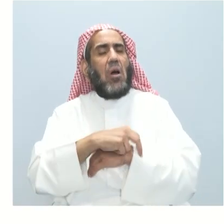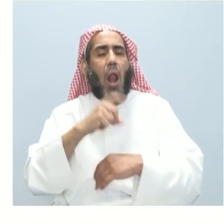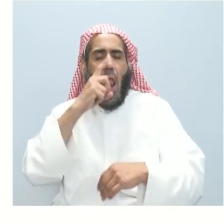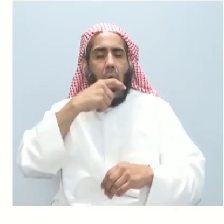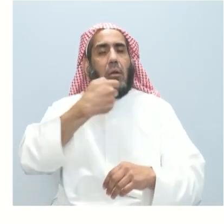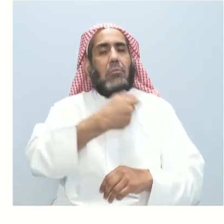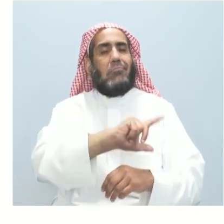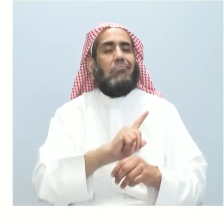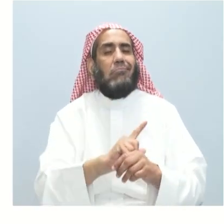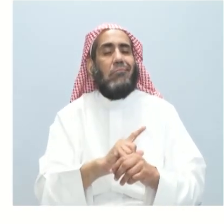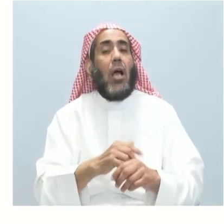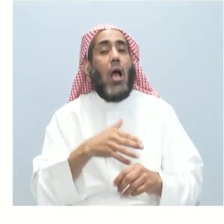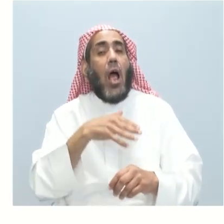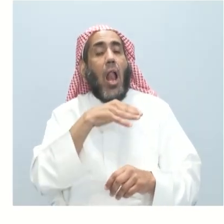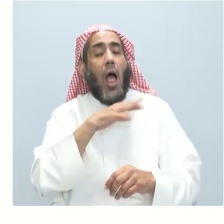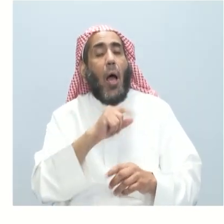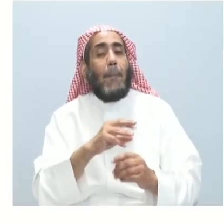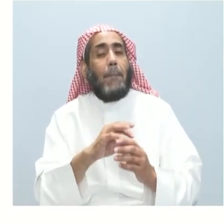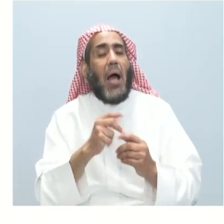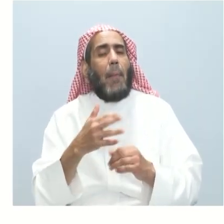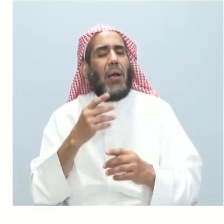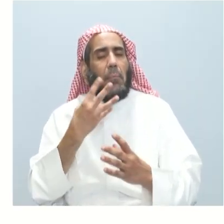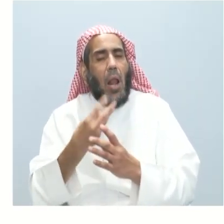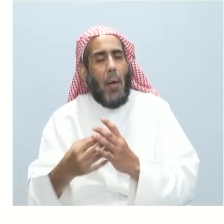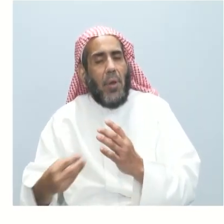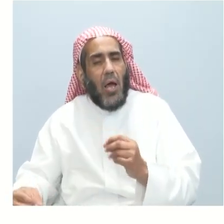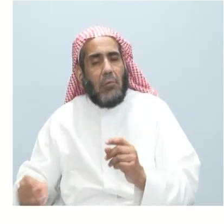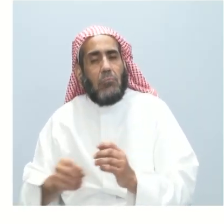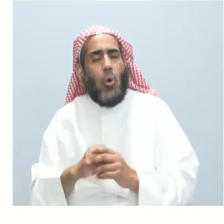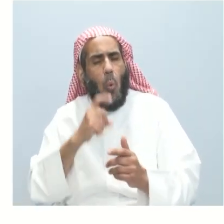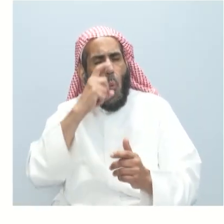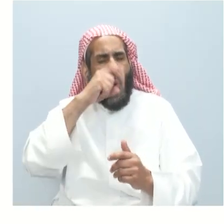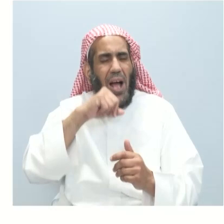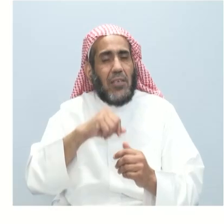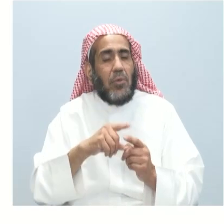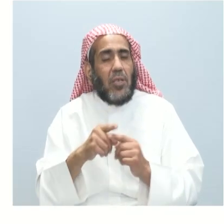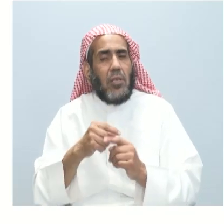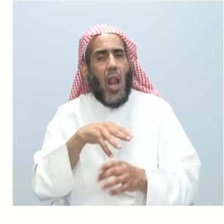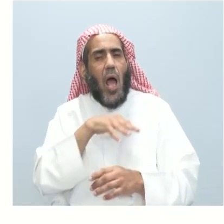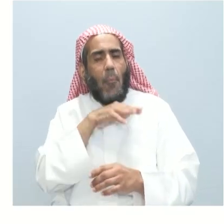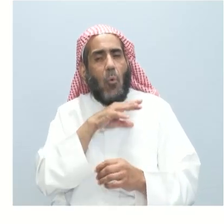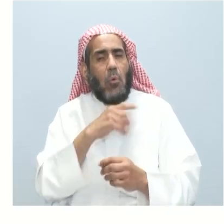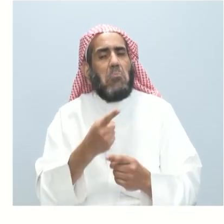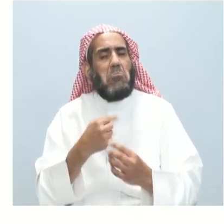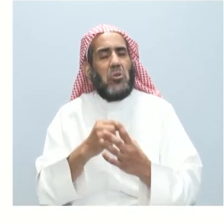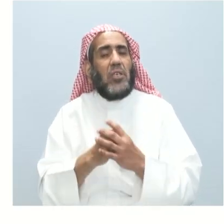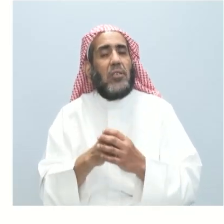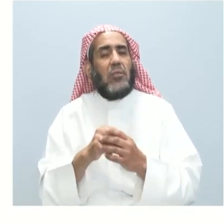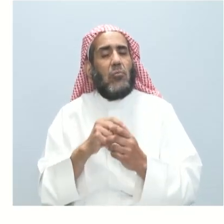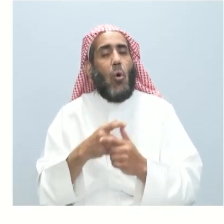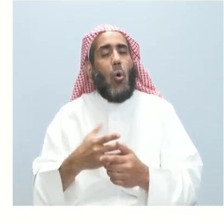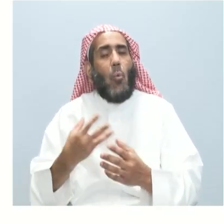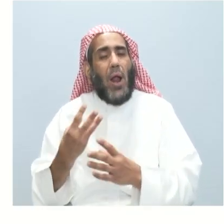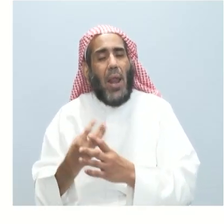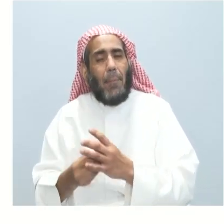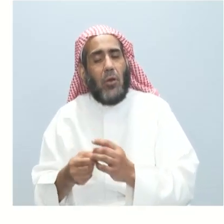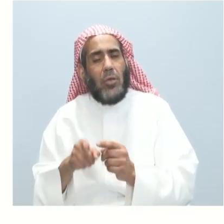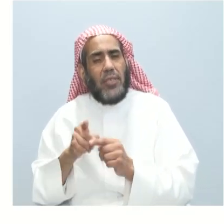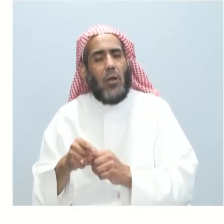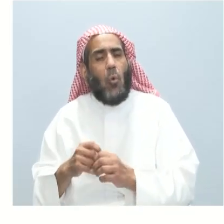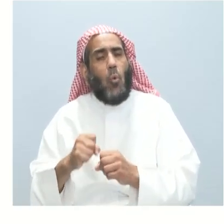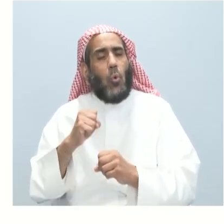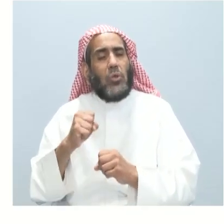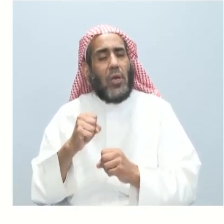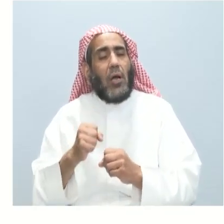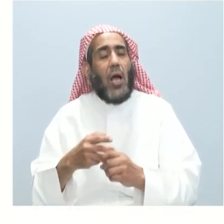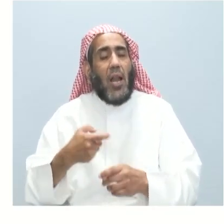فقيره الاباء من قبل الابناء هنا واجبه اذا كان الاب محتاجا والابن عنده قدره